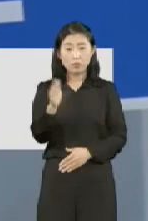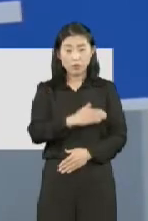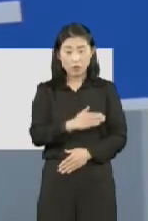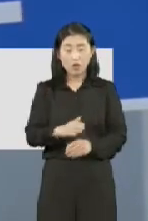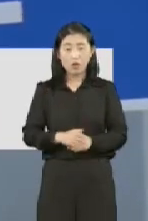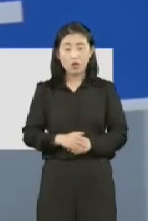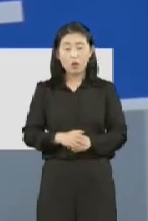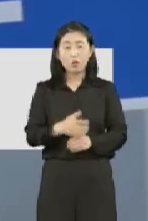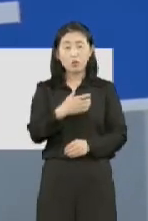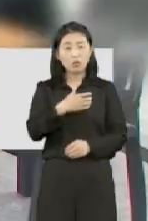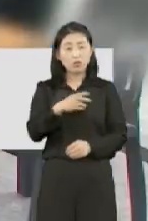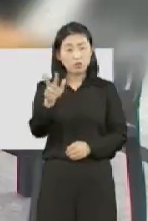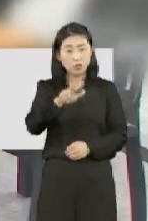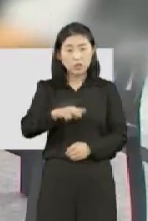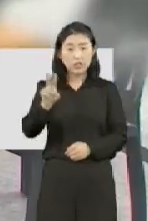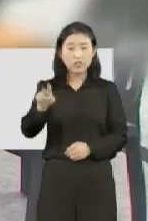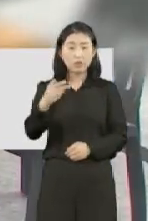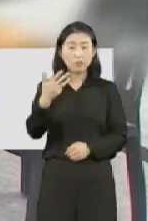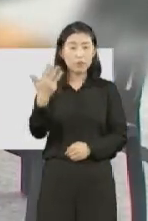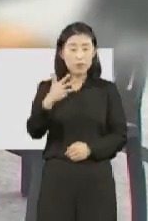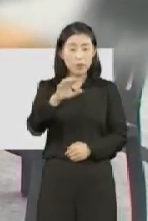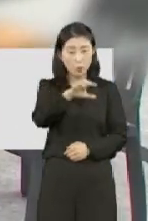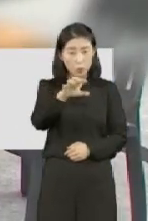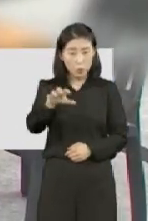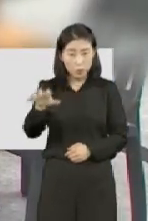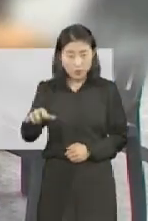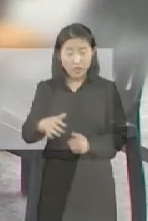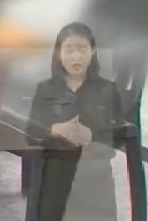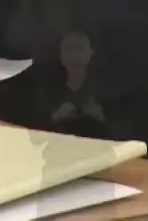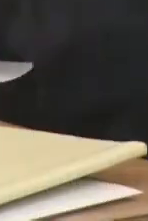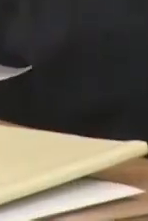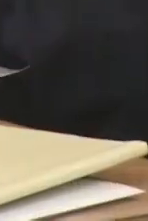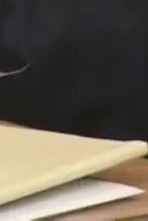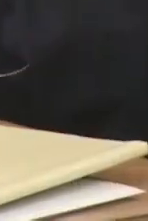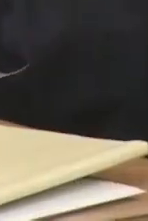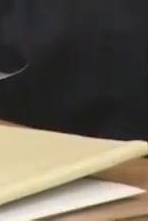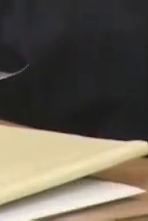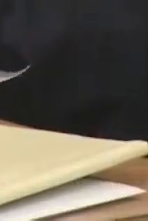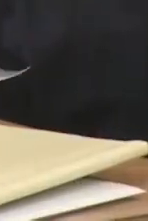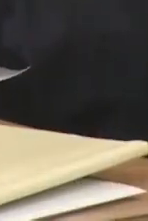주민센터 등 전국 2천 8백여 개 현장 접수처에서 신청이 가능합니다